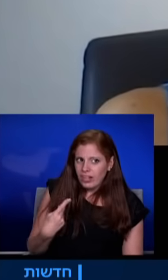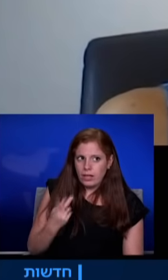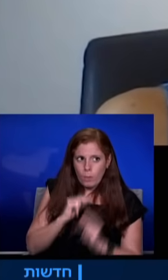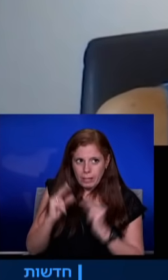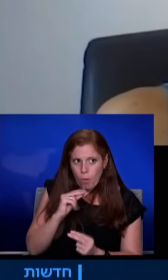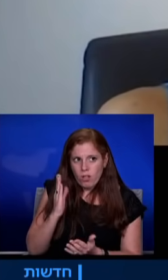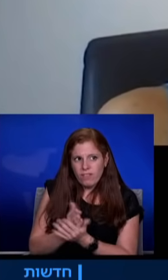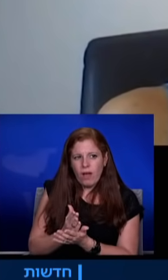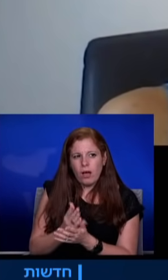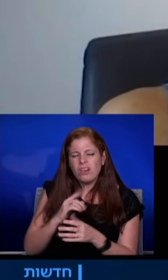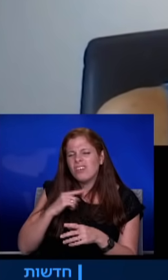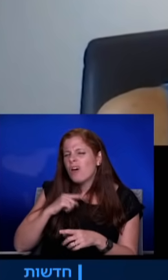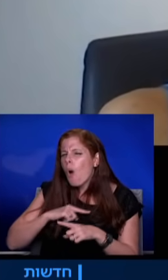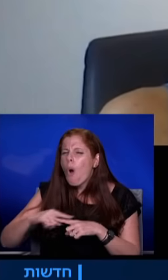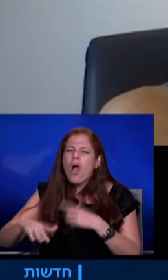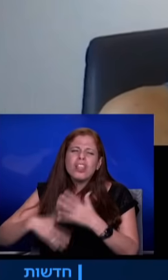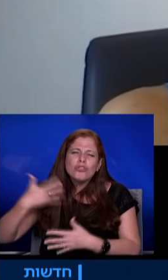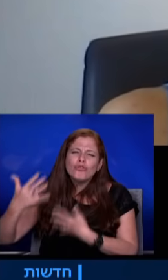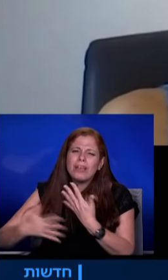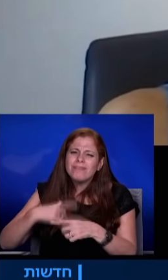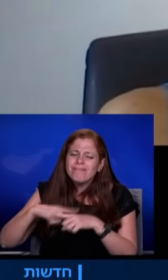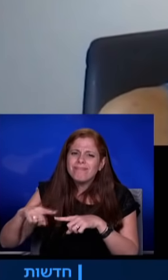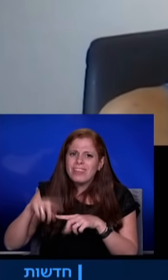כבר חודשים, על גבי חודשים,